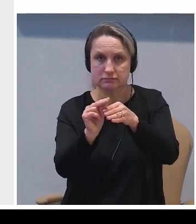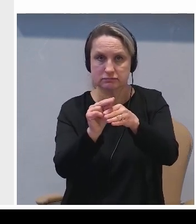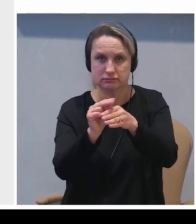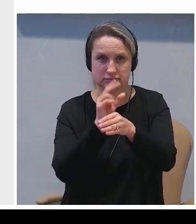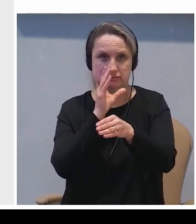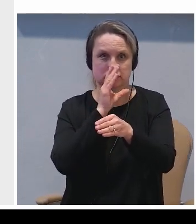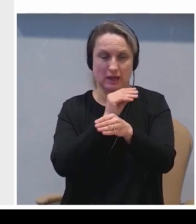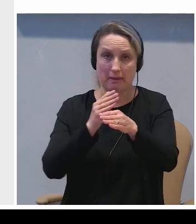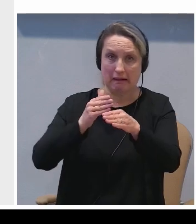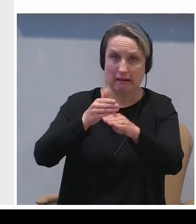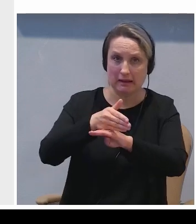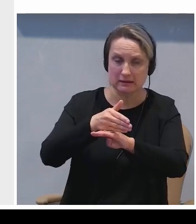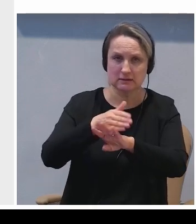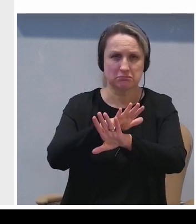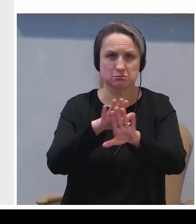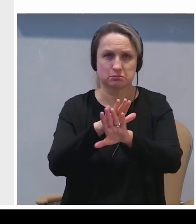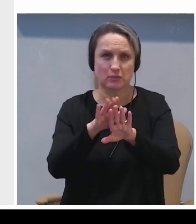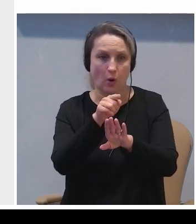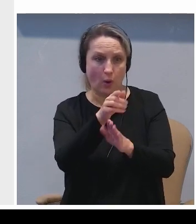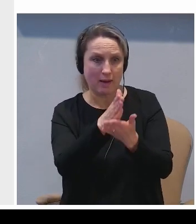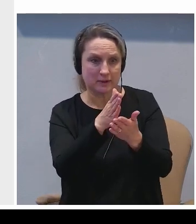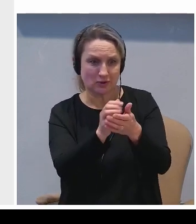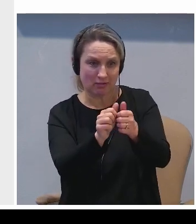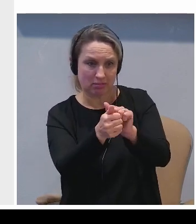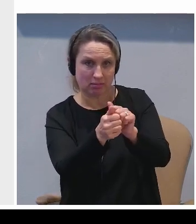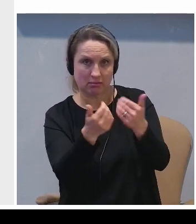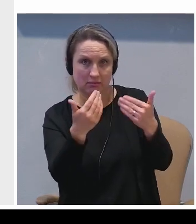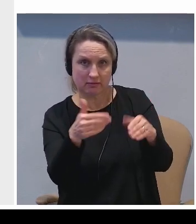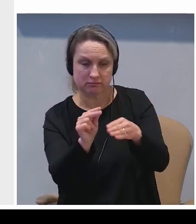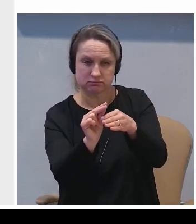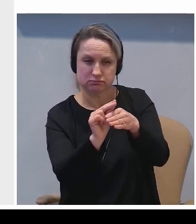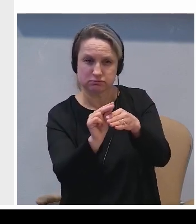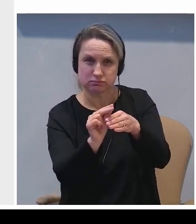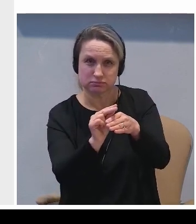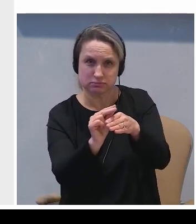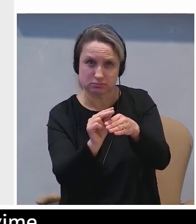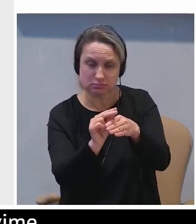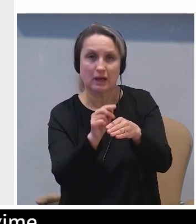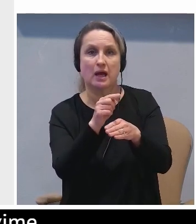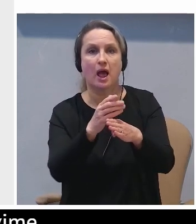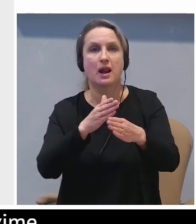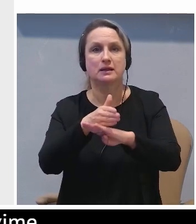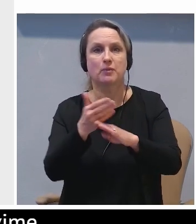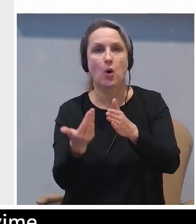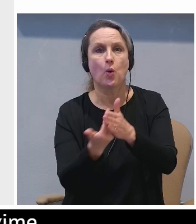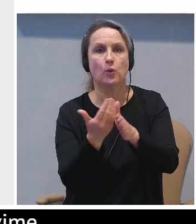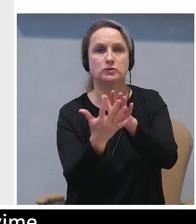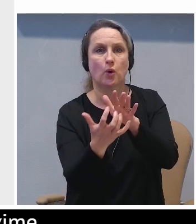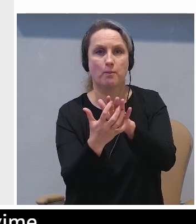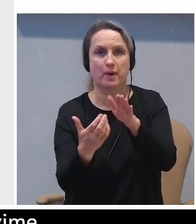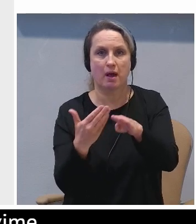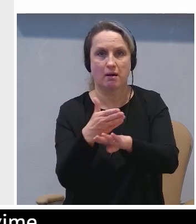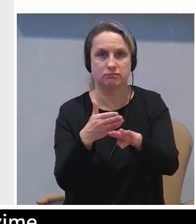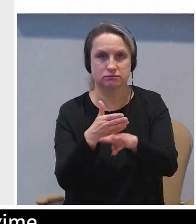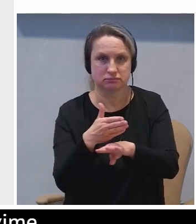that you have. geeni, vaid And I'm going to redigeerime talk about in olemasoleva vivo gene geeni ja therapies, lisame uue where koopia. we do the treatment in the body, or